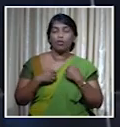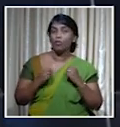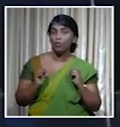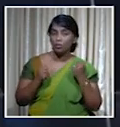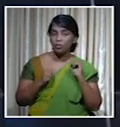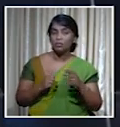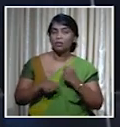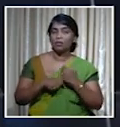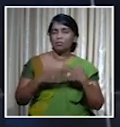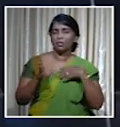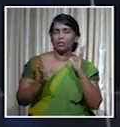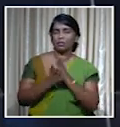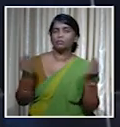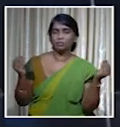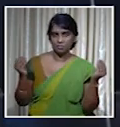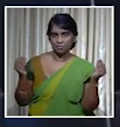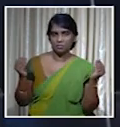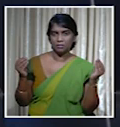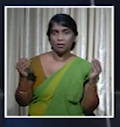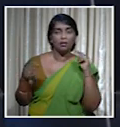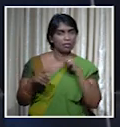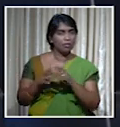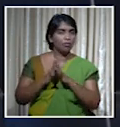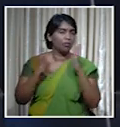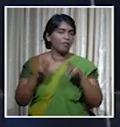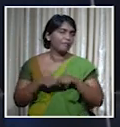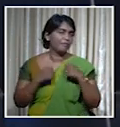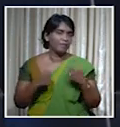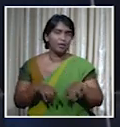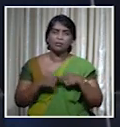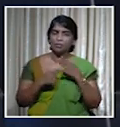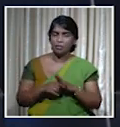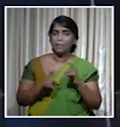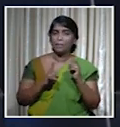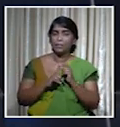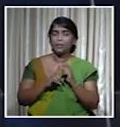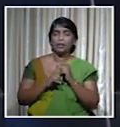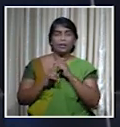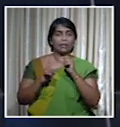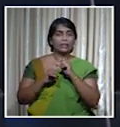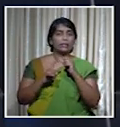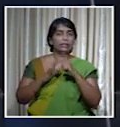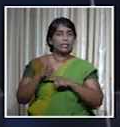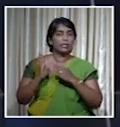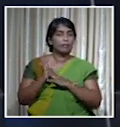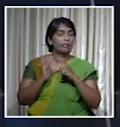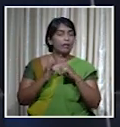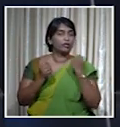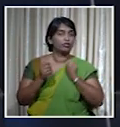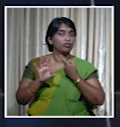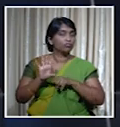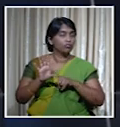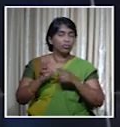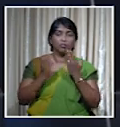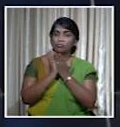කරේ මේ ගැසට් එක අවලංගු කරන්න. ඉතින් මෙච්චර වියදමක් කරලා PGIM ආයතනයේ හරහා වෛද්‍යවරුන් පුහුණු කරලා